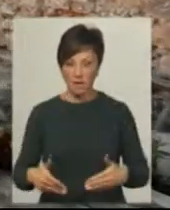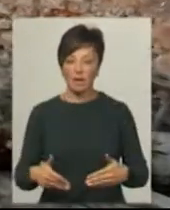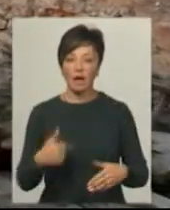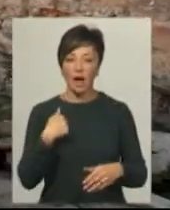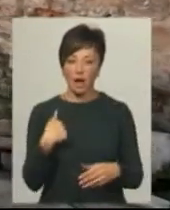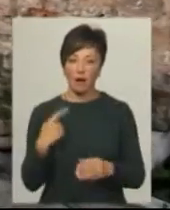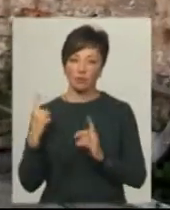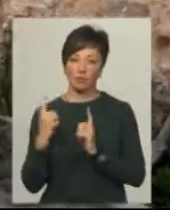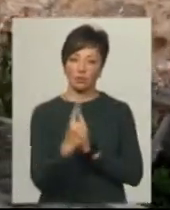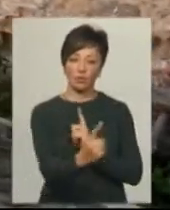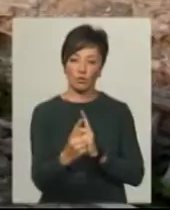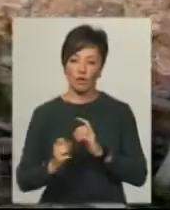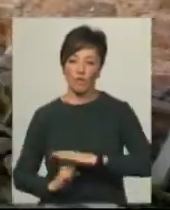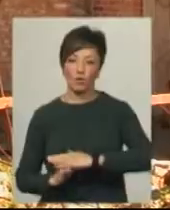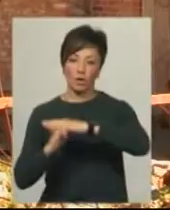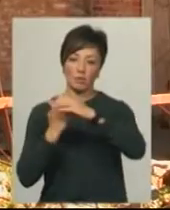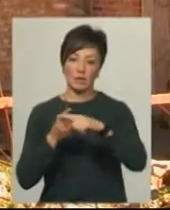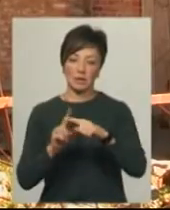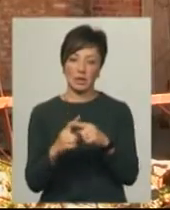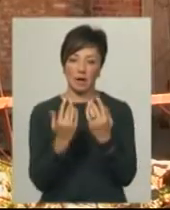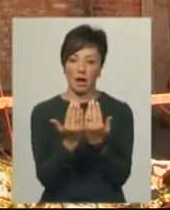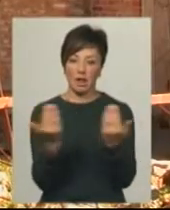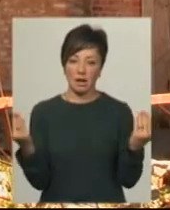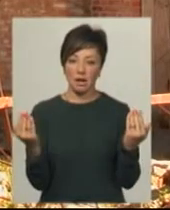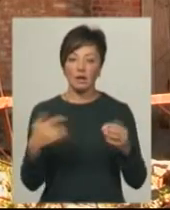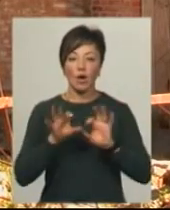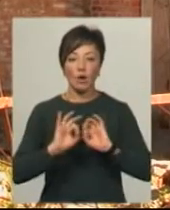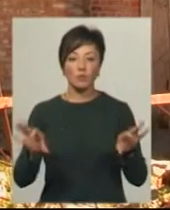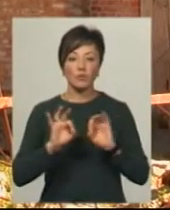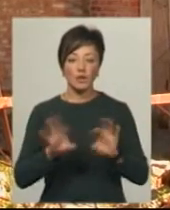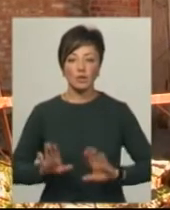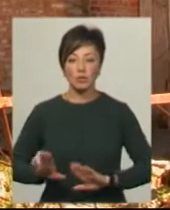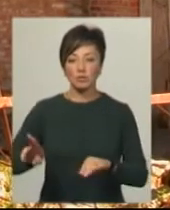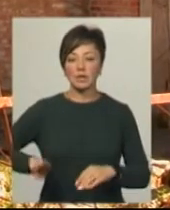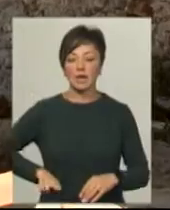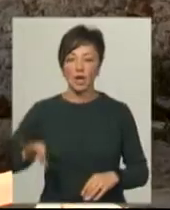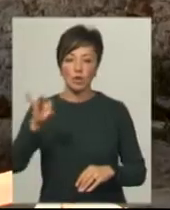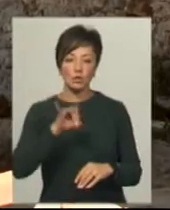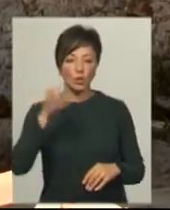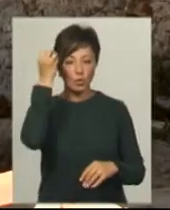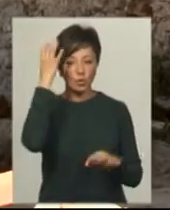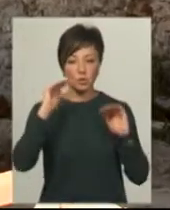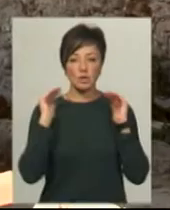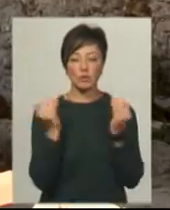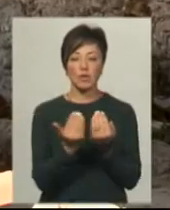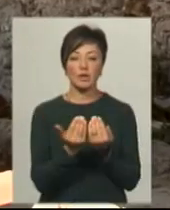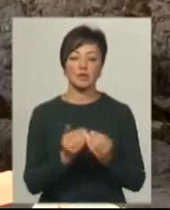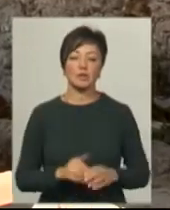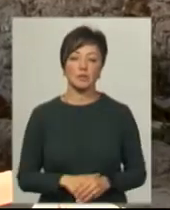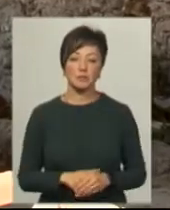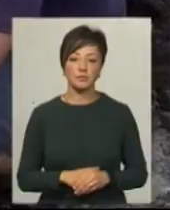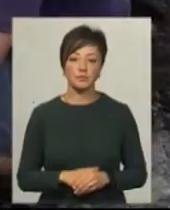йду вздовж фундамента цієї галереї. Так розповідає про уявну галерею заступник директора історико-культурного заповідника Межибіж